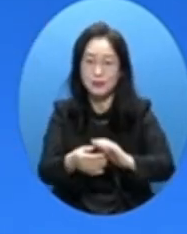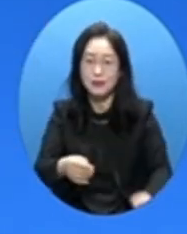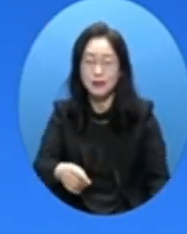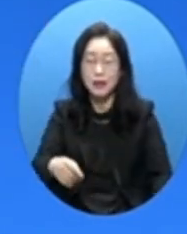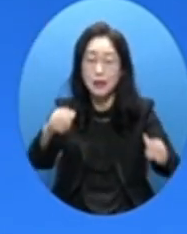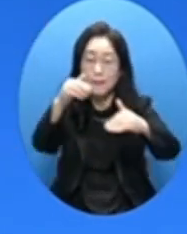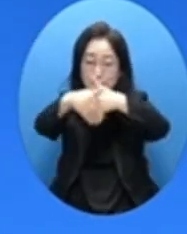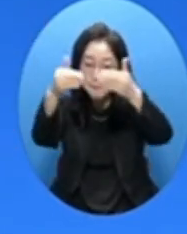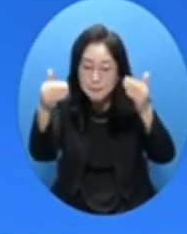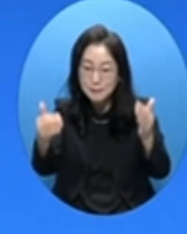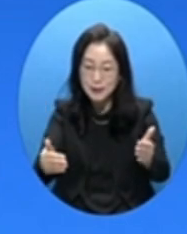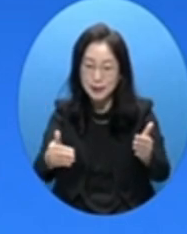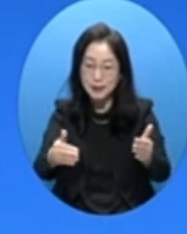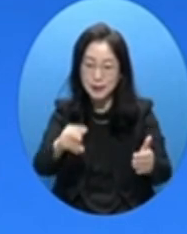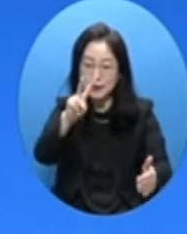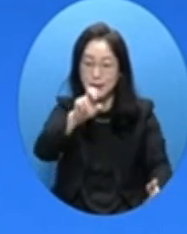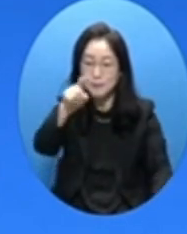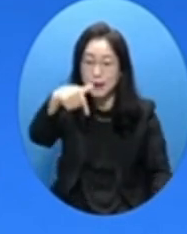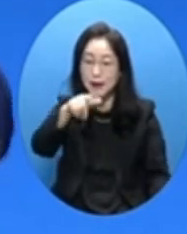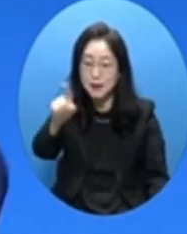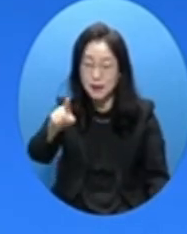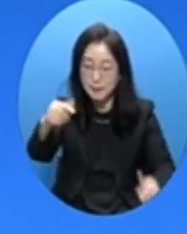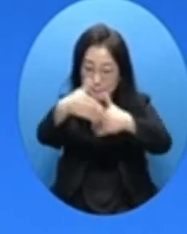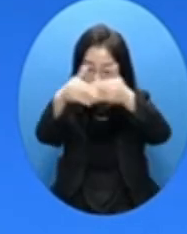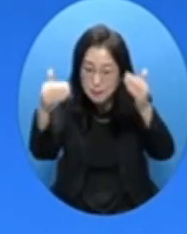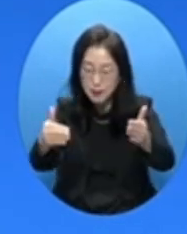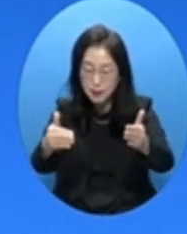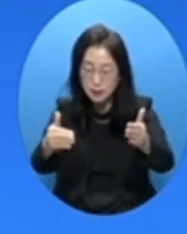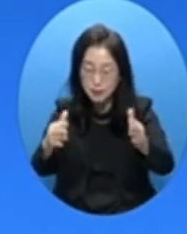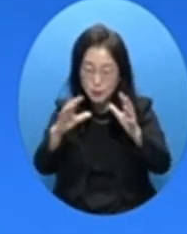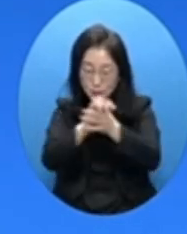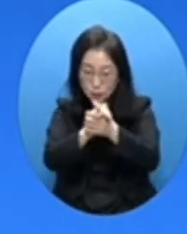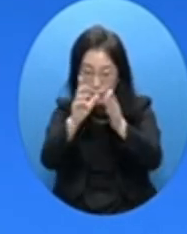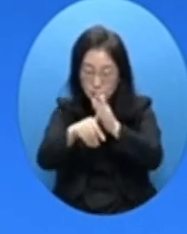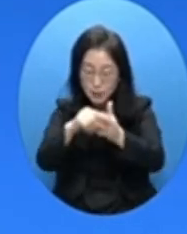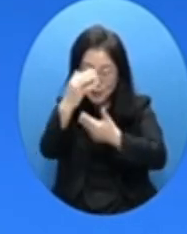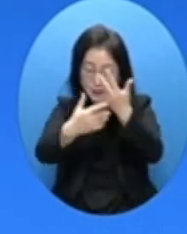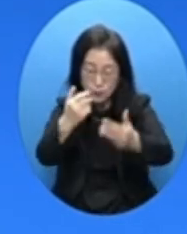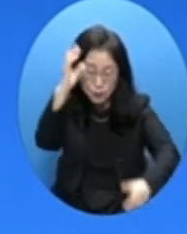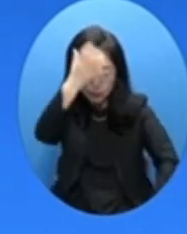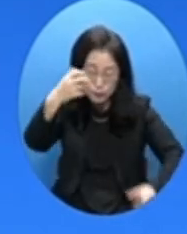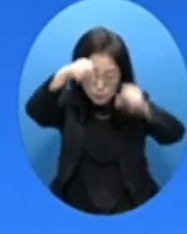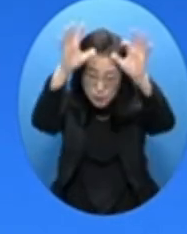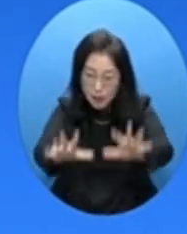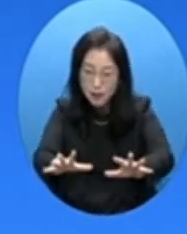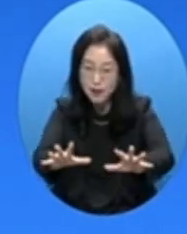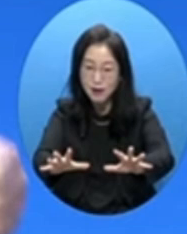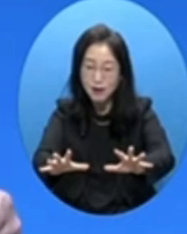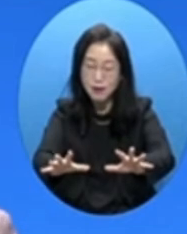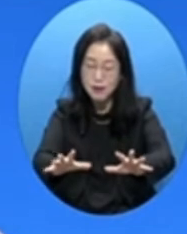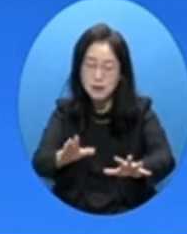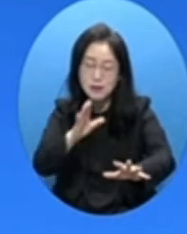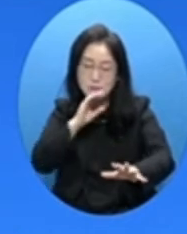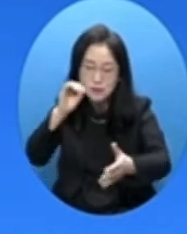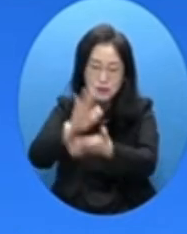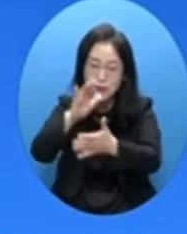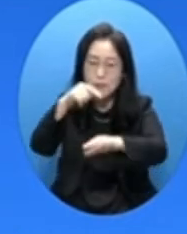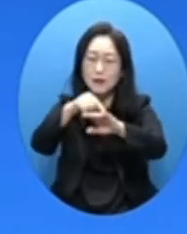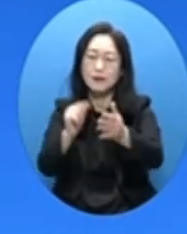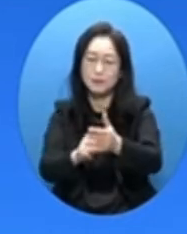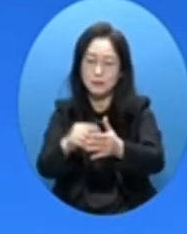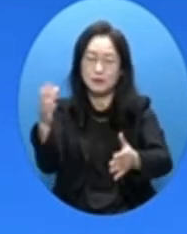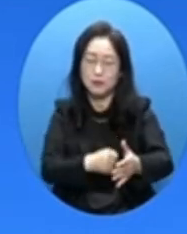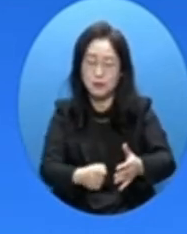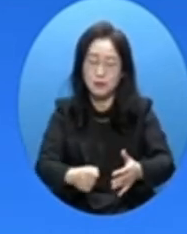다락방에 혀가 침했습니다 성에 불 받으면 불같은 증여로 변화되는 것입니다